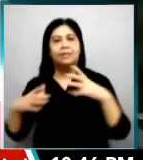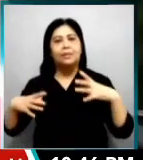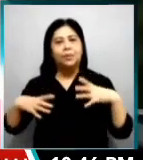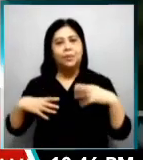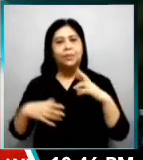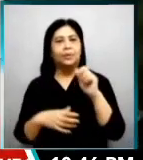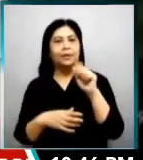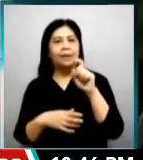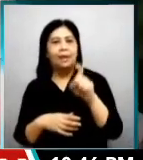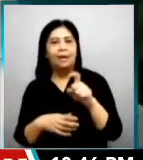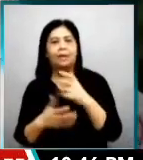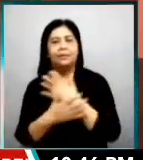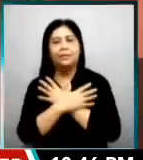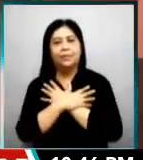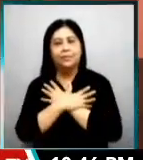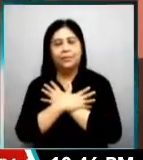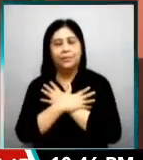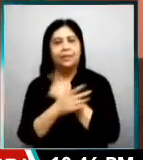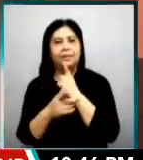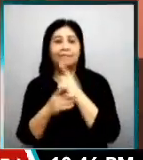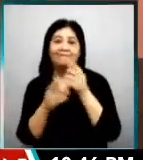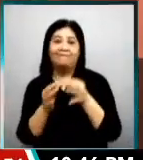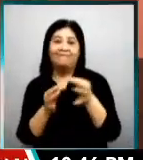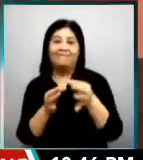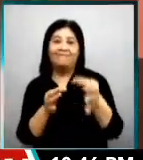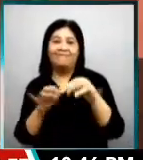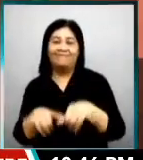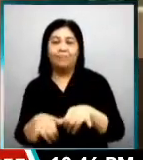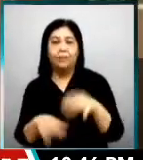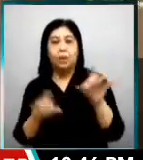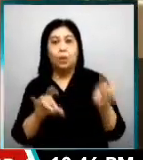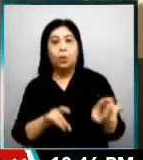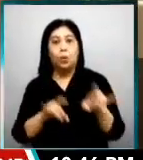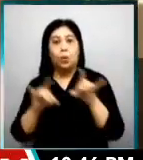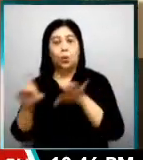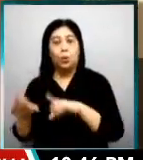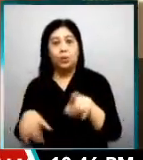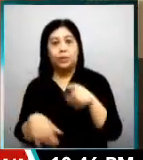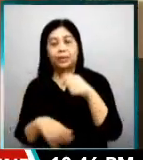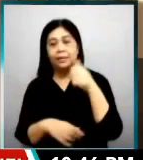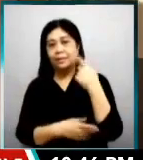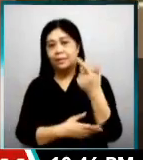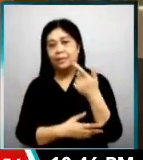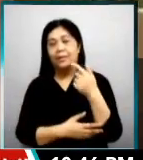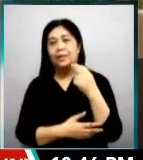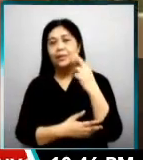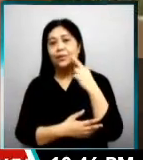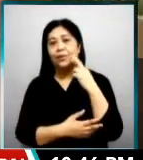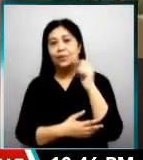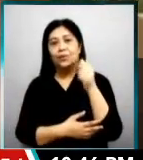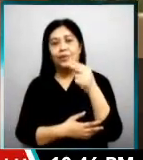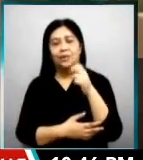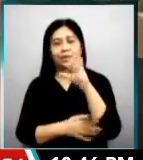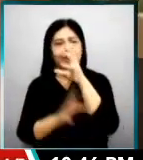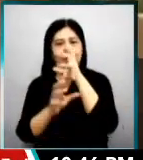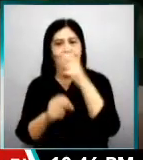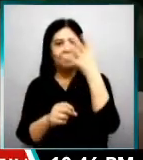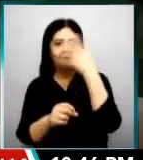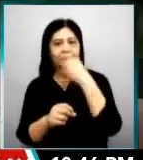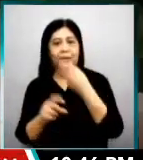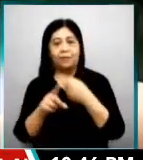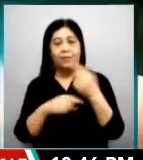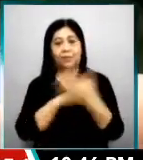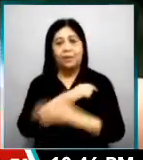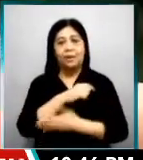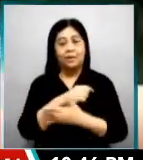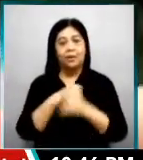and I just kept extending. Ang Australian-based na si Rachel, nabighani rin sa ganda ng isla. Coming from a country that's really cold,